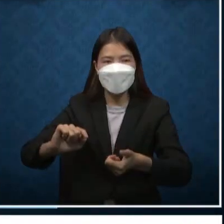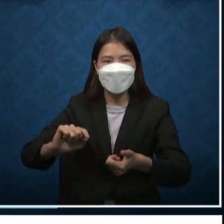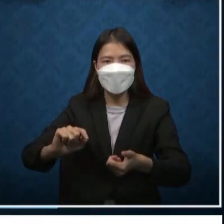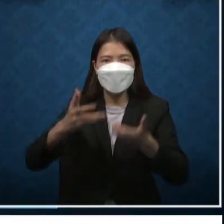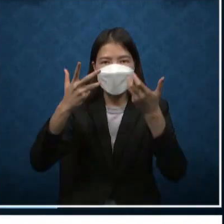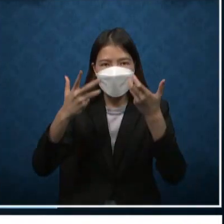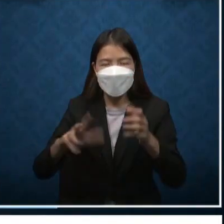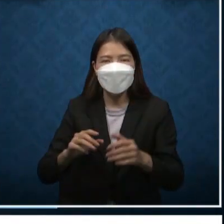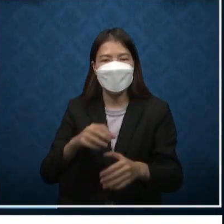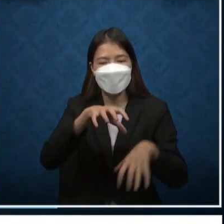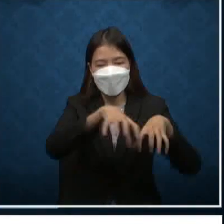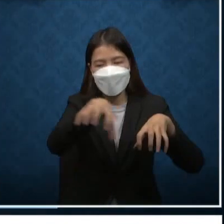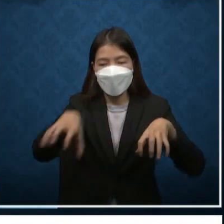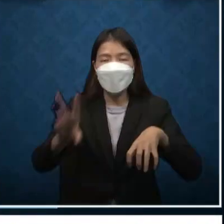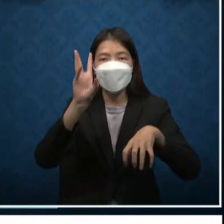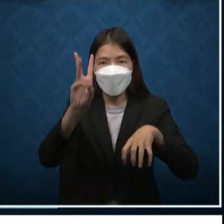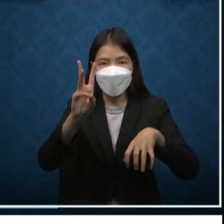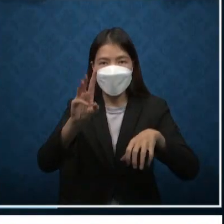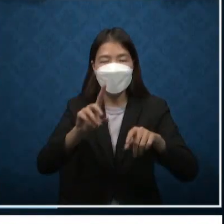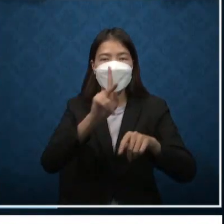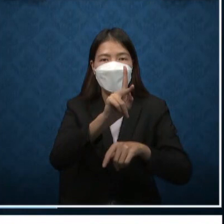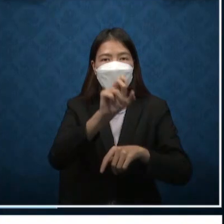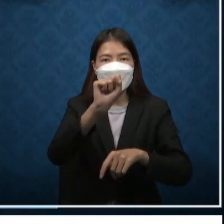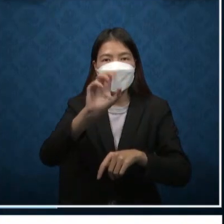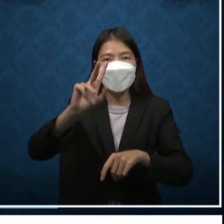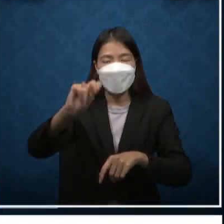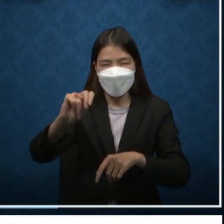ไว้ 6 หนวยงานคือกอสอนอ